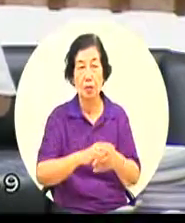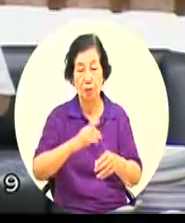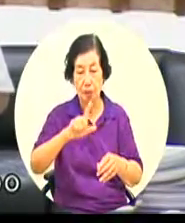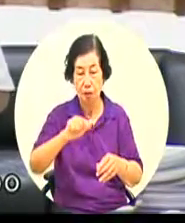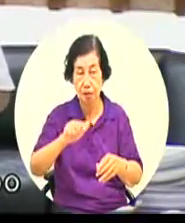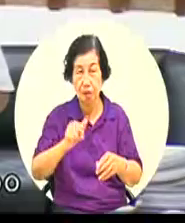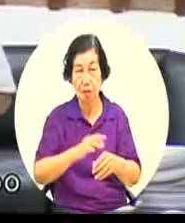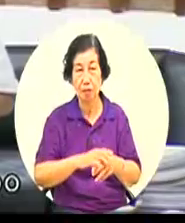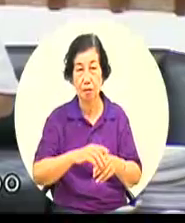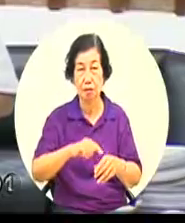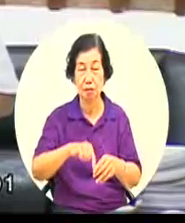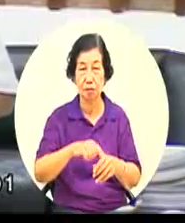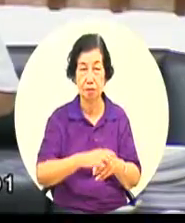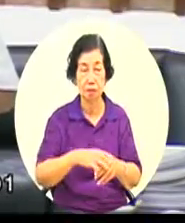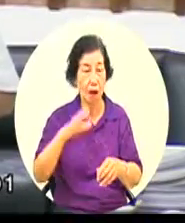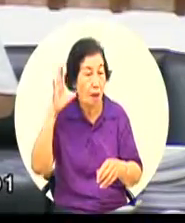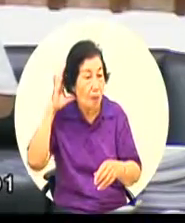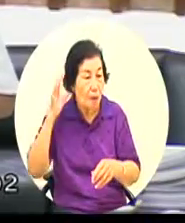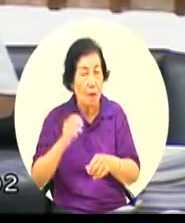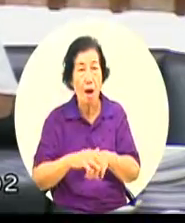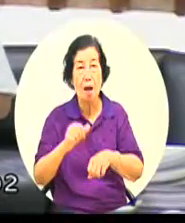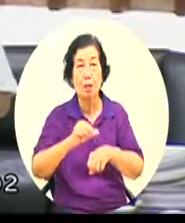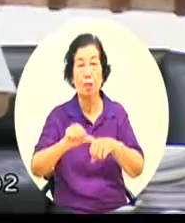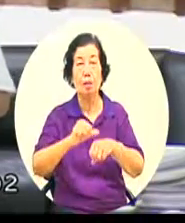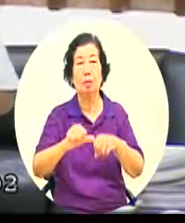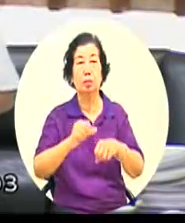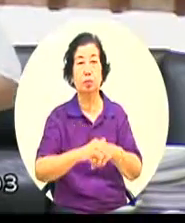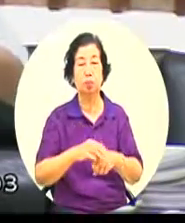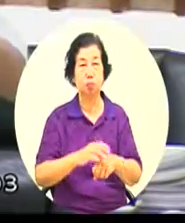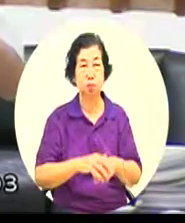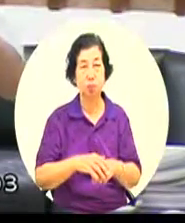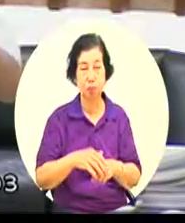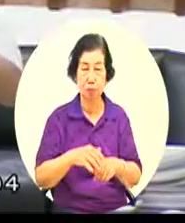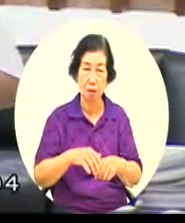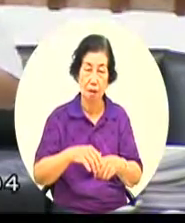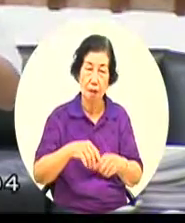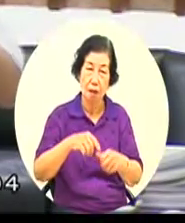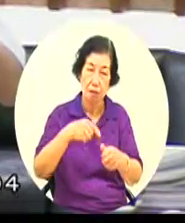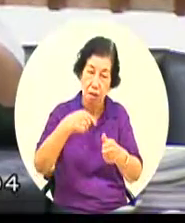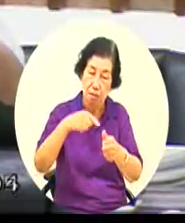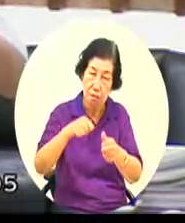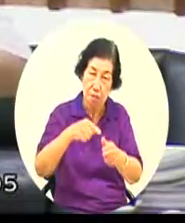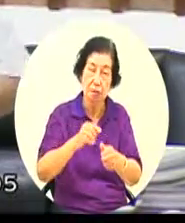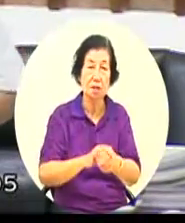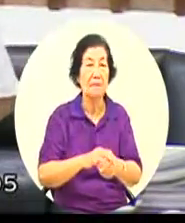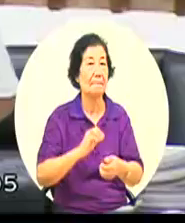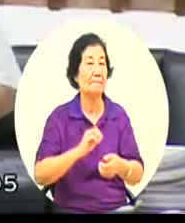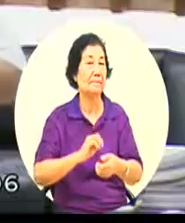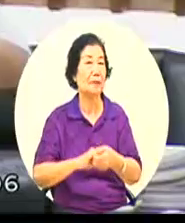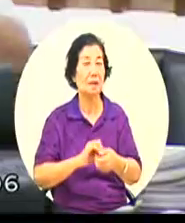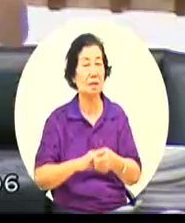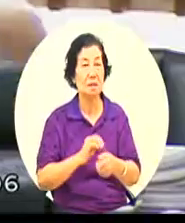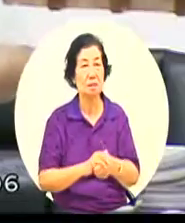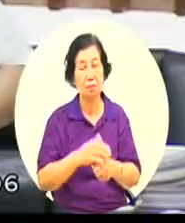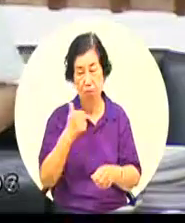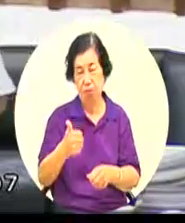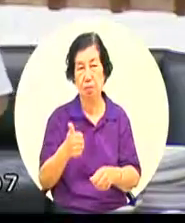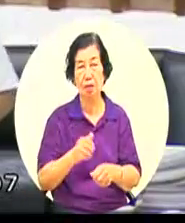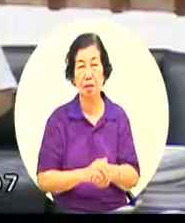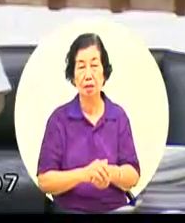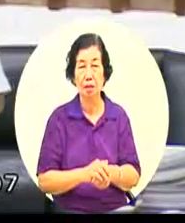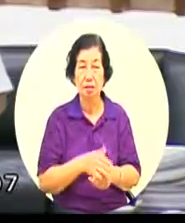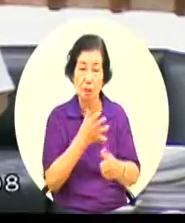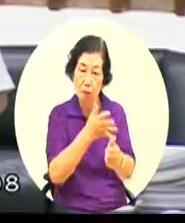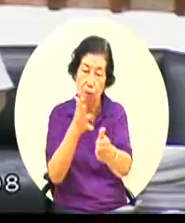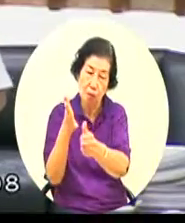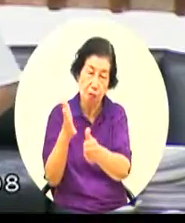钟就想关机了，太没有魅力，要找会上课的老师才有用啊！这个问学生就知道谁会